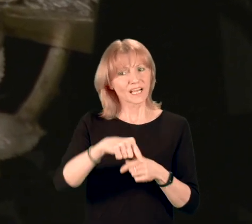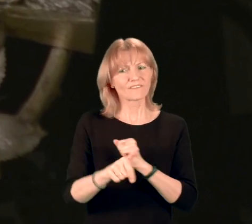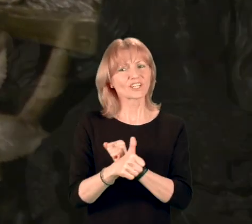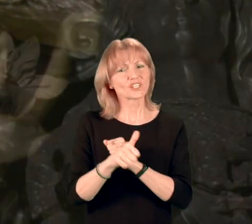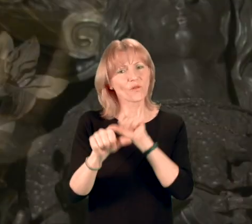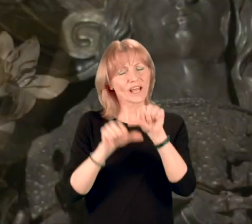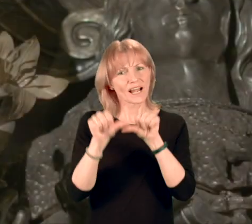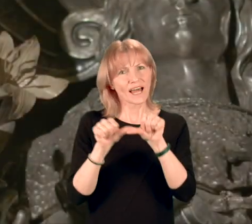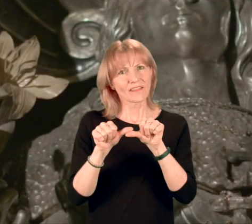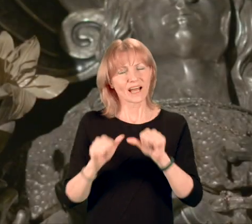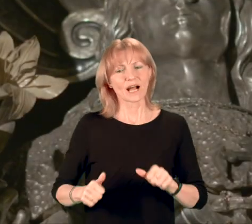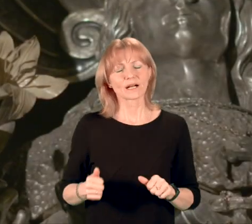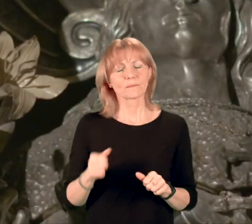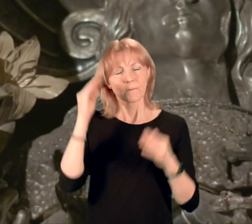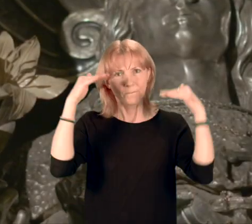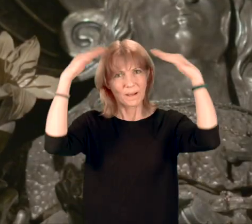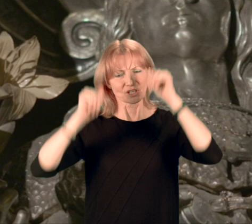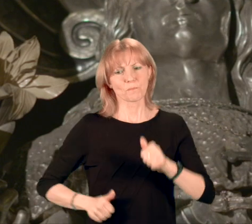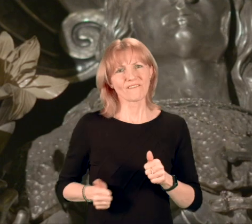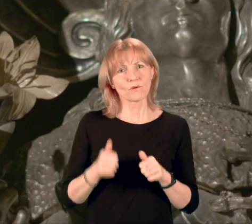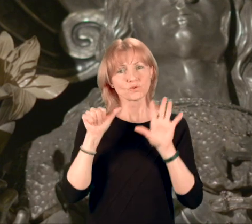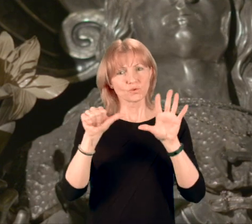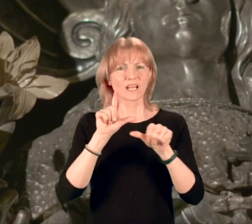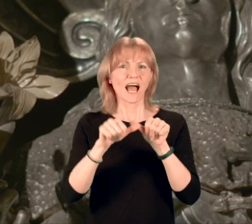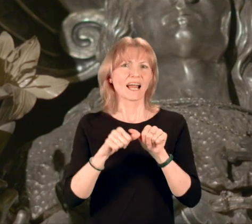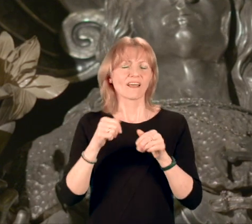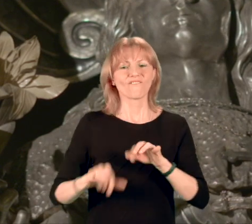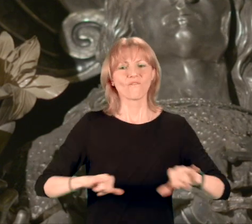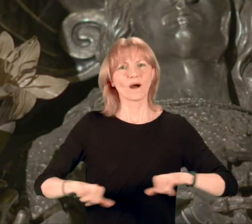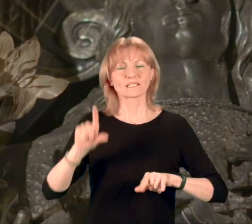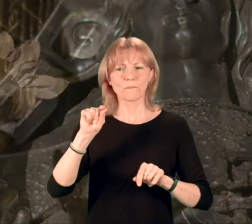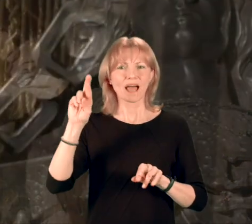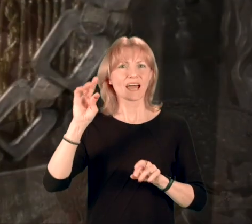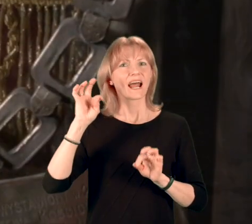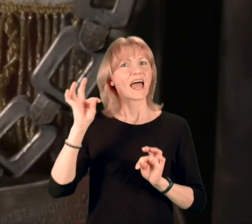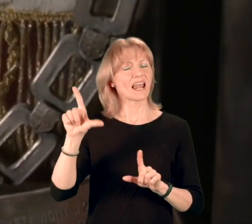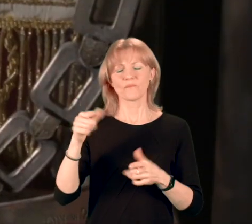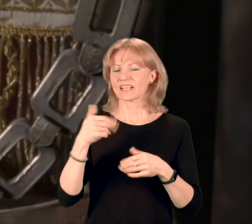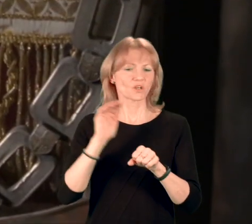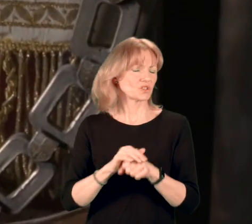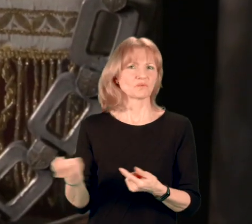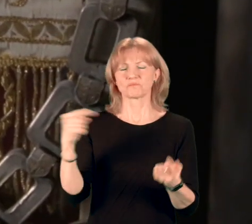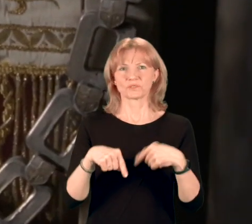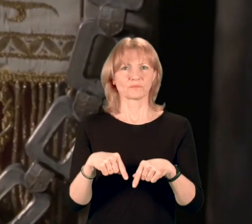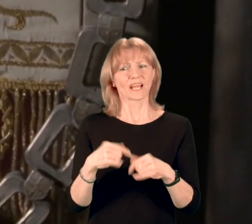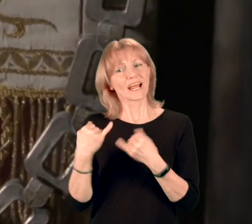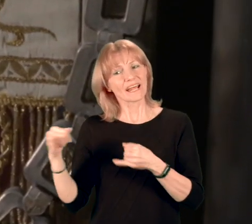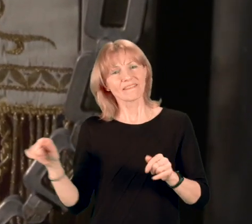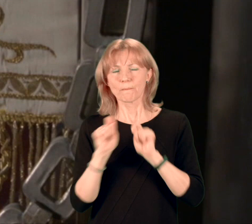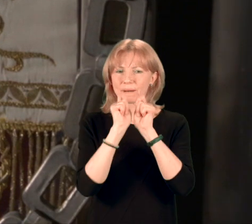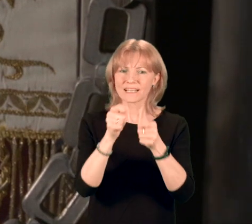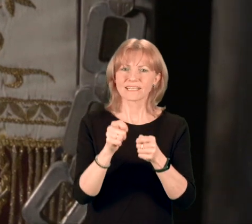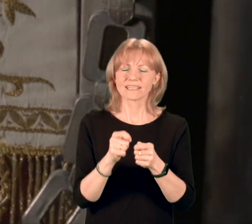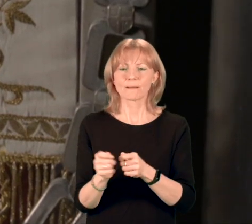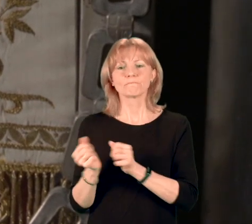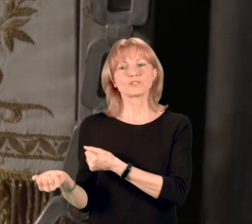ale władze PRL-u nie zgodziły się na jego przybycie do naszej ojczyzny. Innym wotum pozostawionym na Jasnej Górze przez